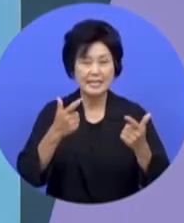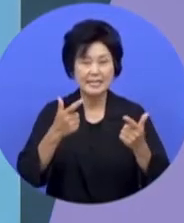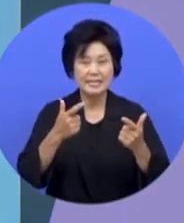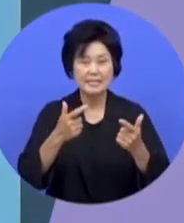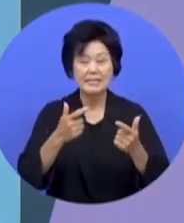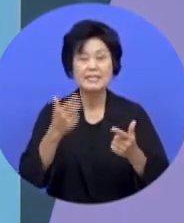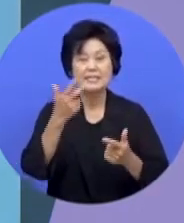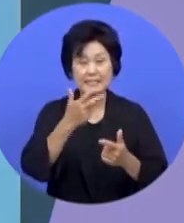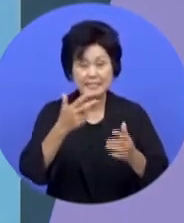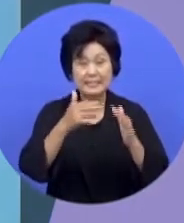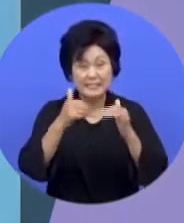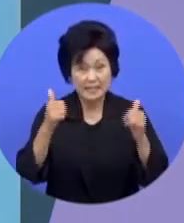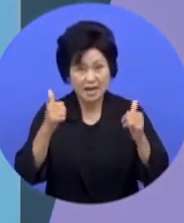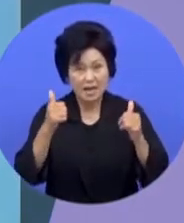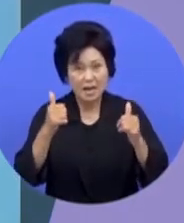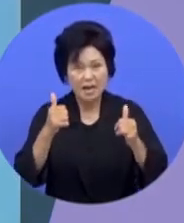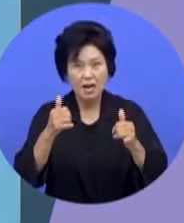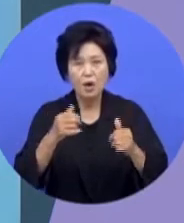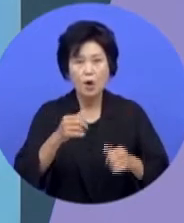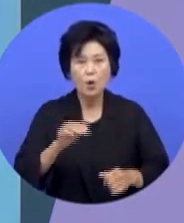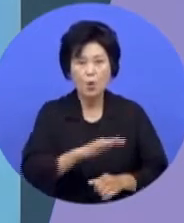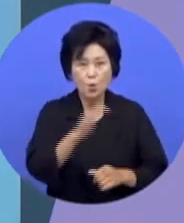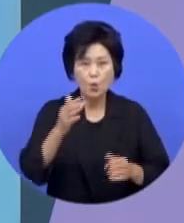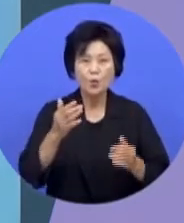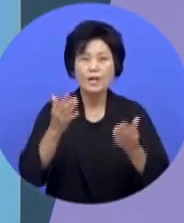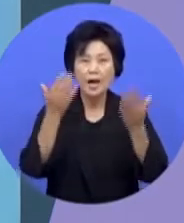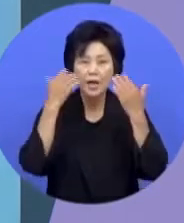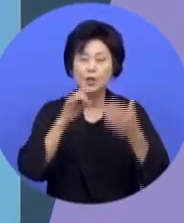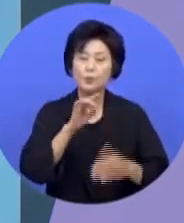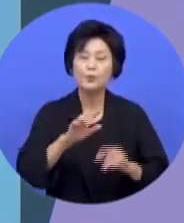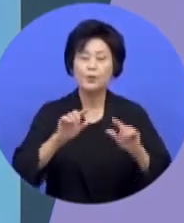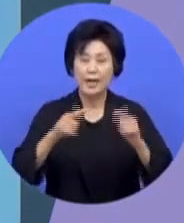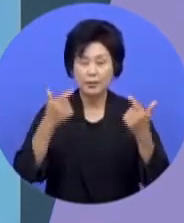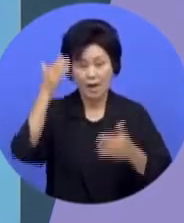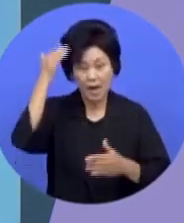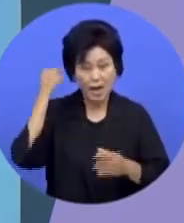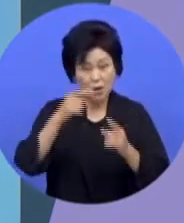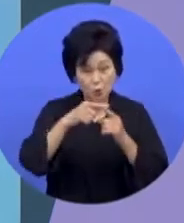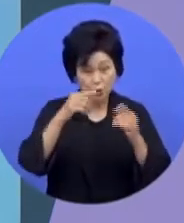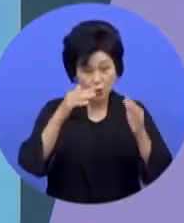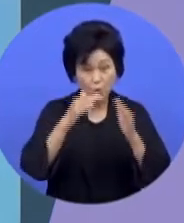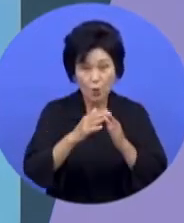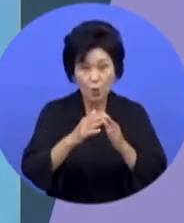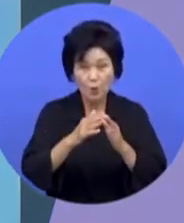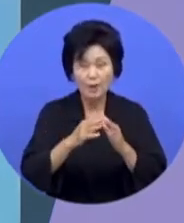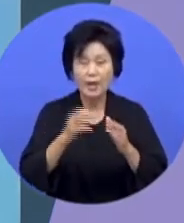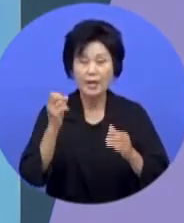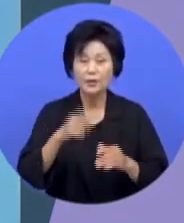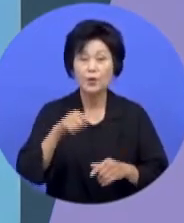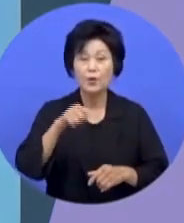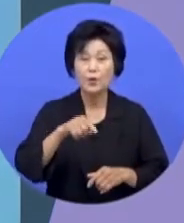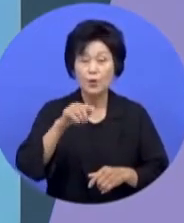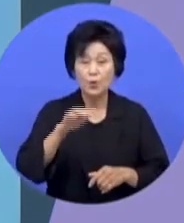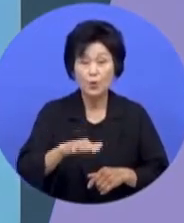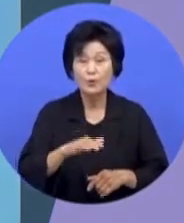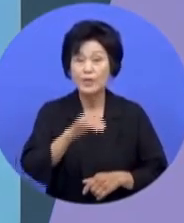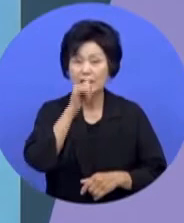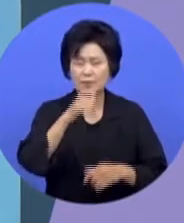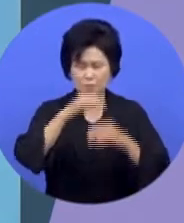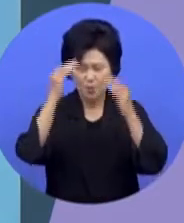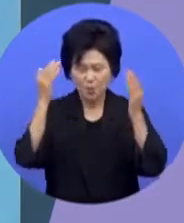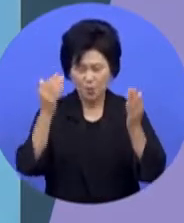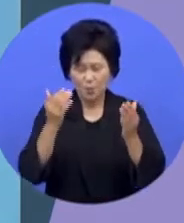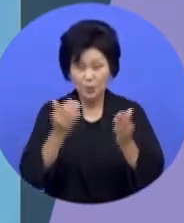인천 기독국제학교뿐만 아니라 우리 한국 교회 그리고 더 나아가서 정말 이곳에 있는 모든